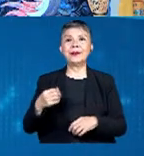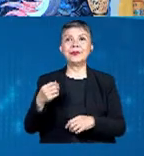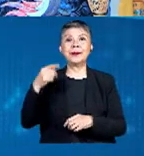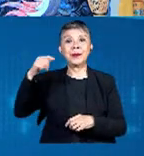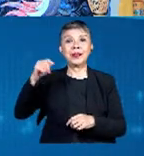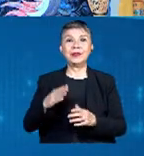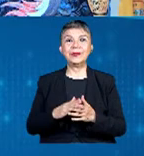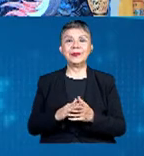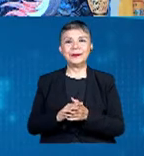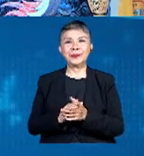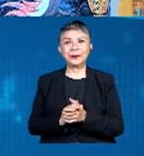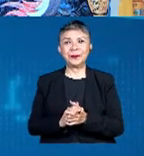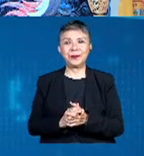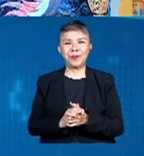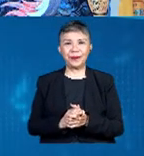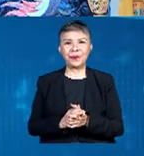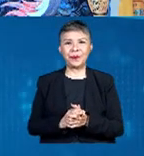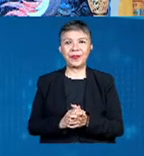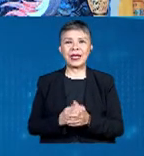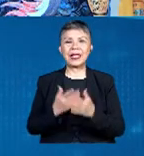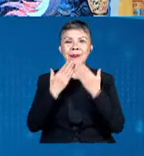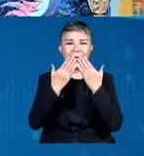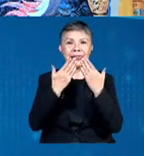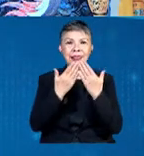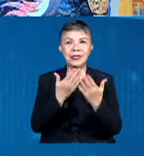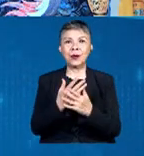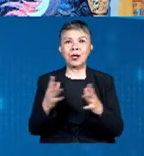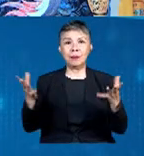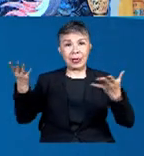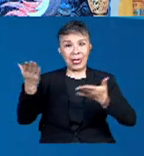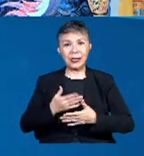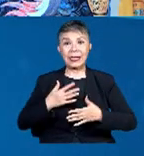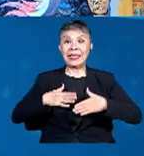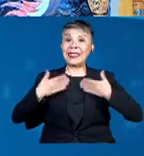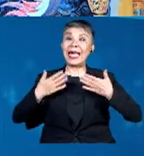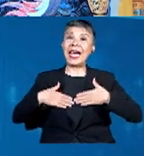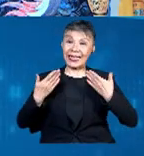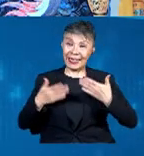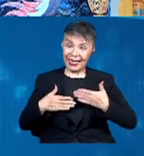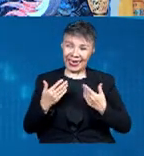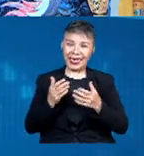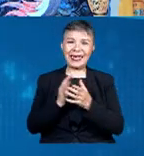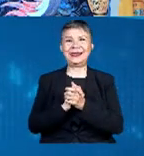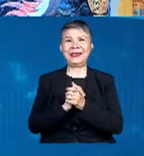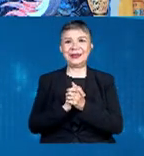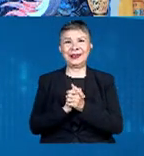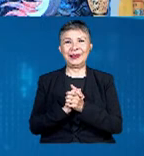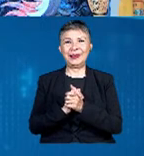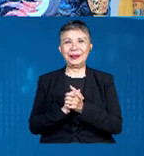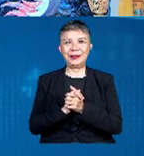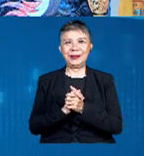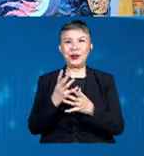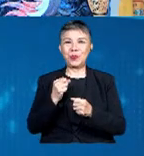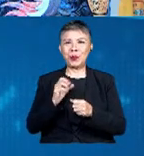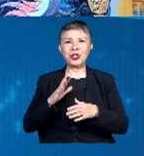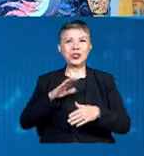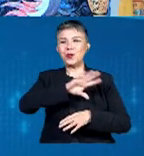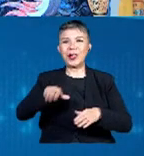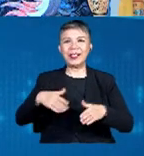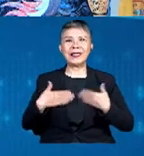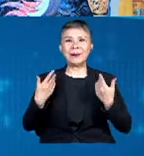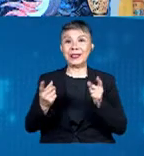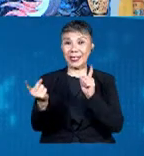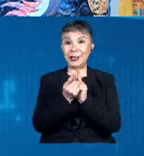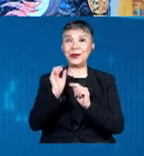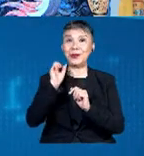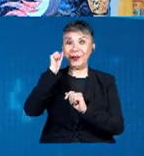Bidang 4 Peningkatan Prestasi Olahraga. Terima kasih sudah bergabung, sehat-sehat selalu Bapak dan juga Mbak Angki. Semoga kita bisa bertemu